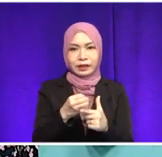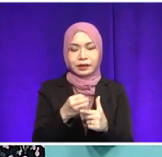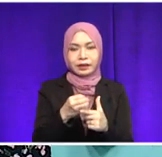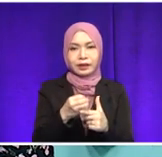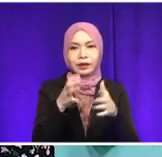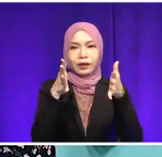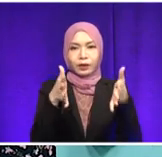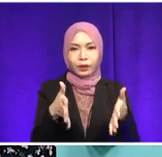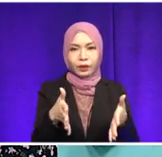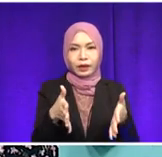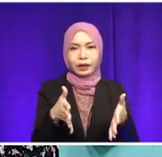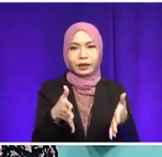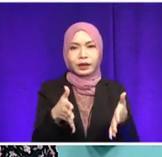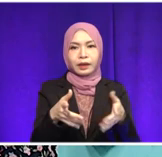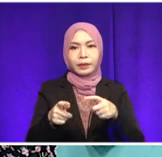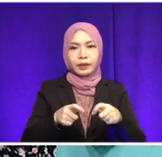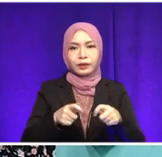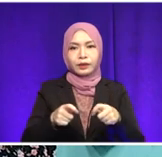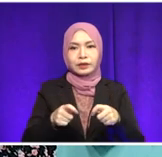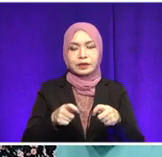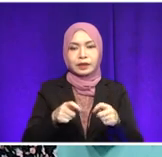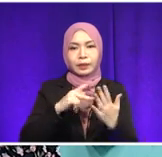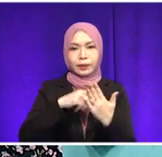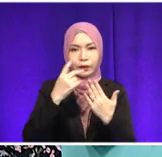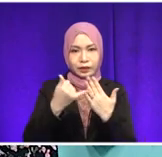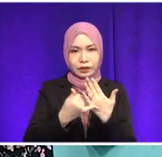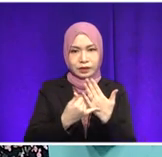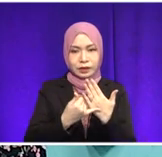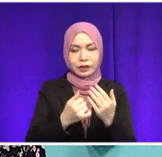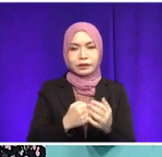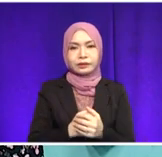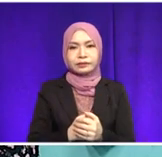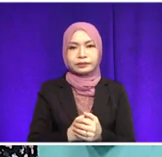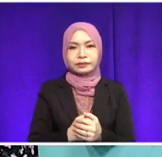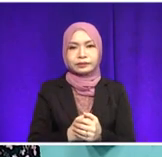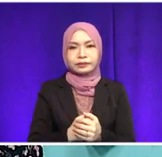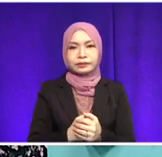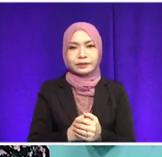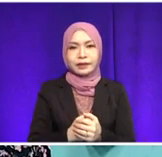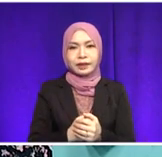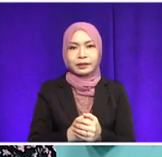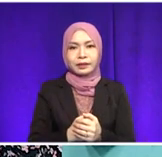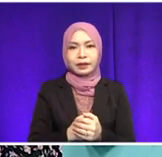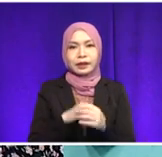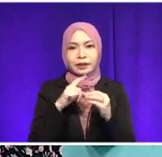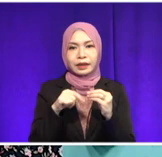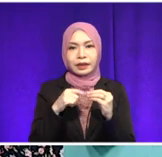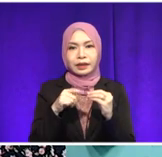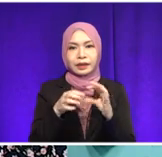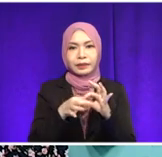tapi untuk perancangan dalam pengurusan Project yang merangkumiskup Project masuk